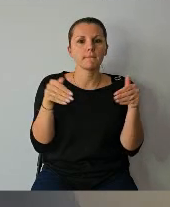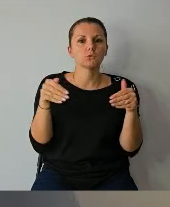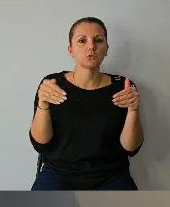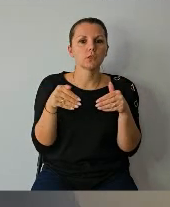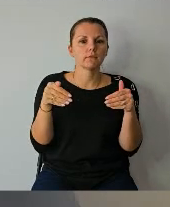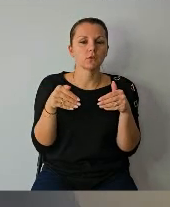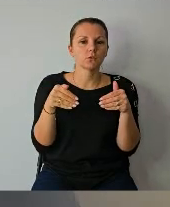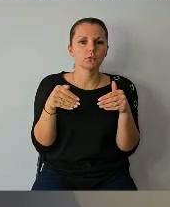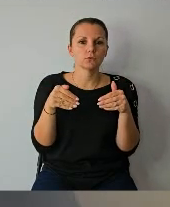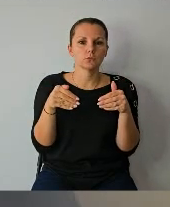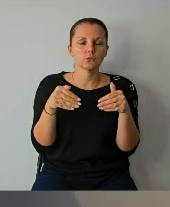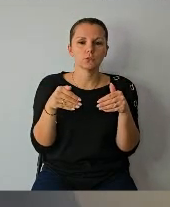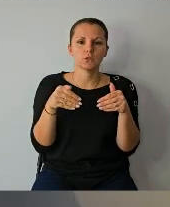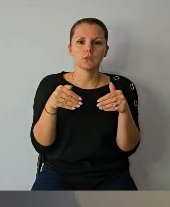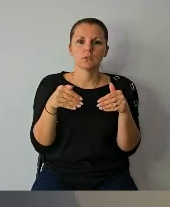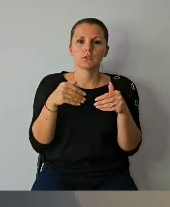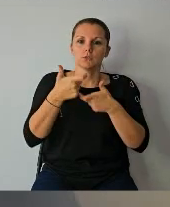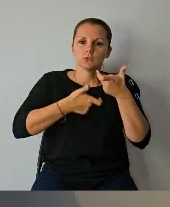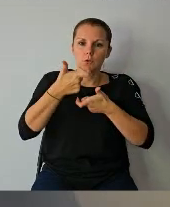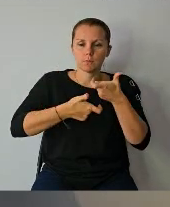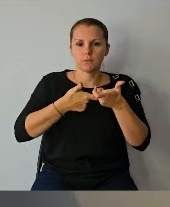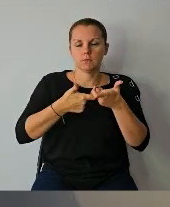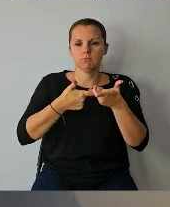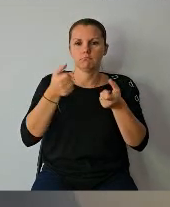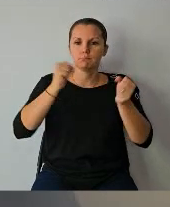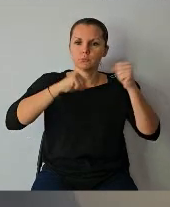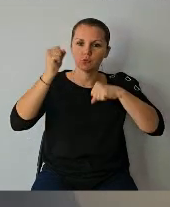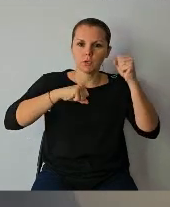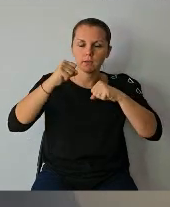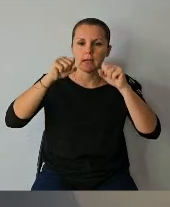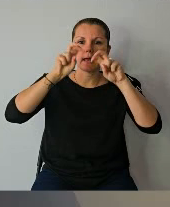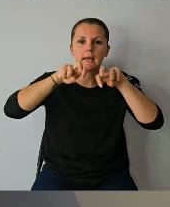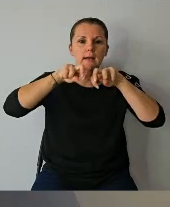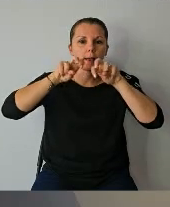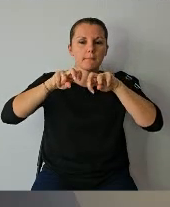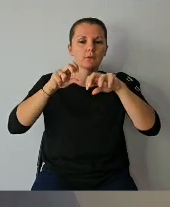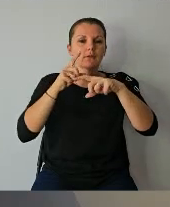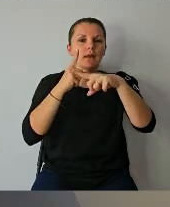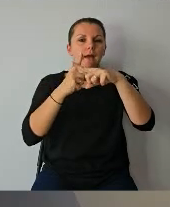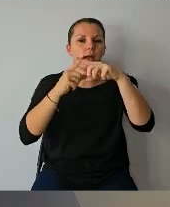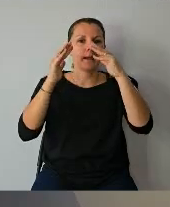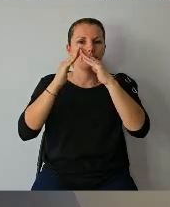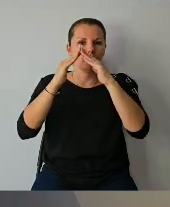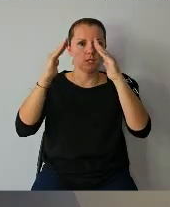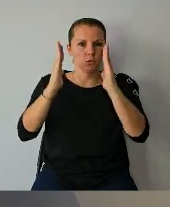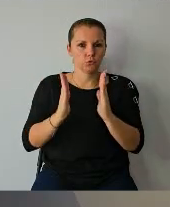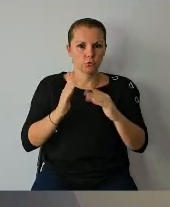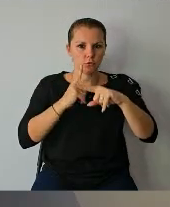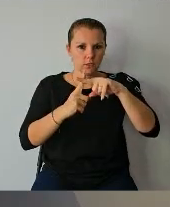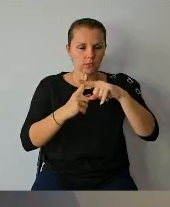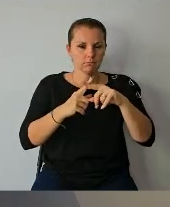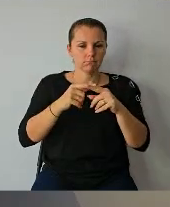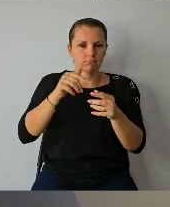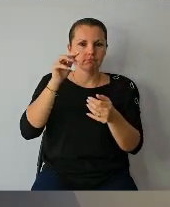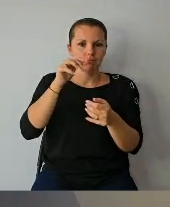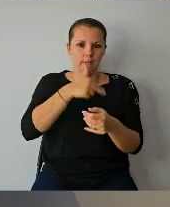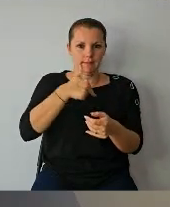możliwość zrobienia przetargu na remont kapliczek w gminie Boguchwała. To jest drugi nabór w